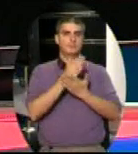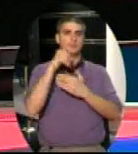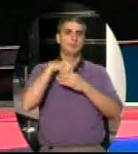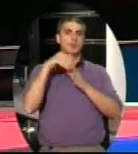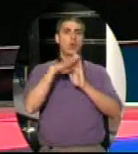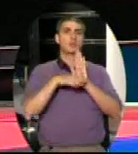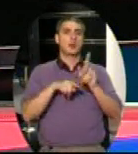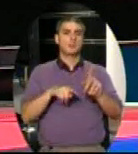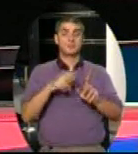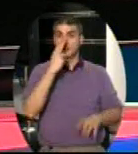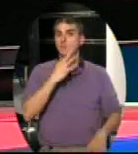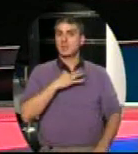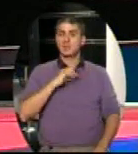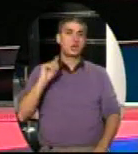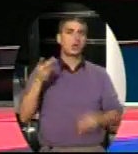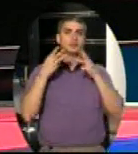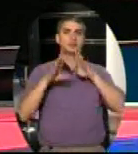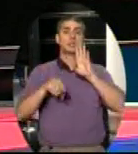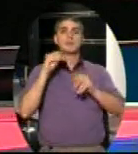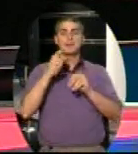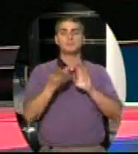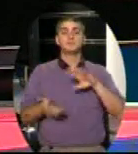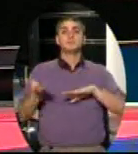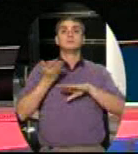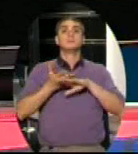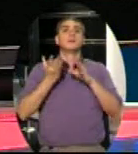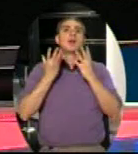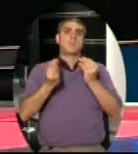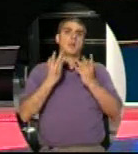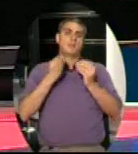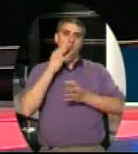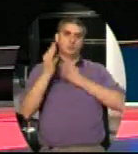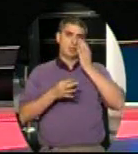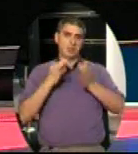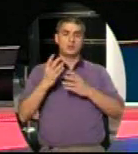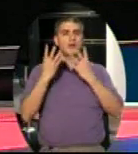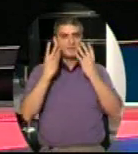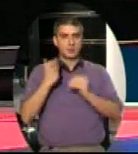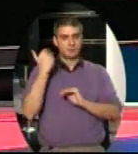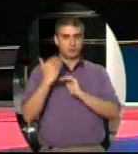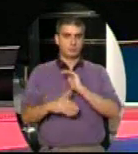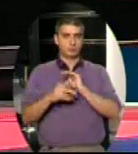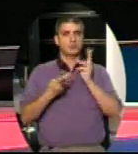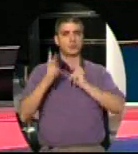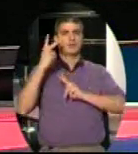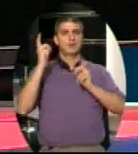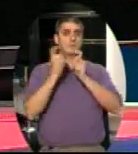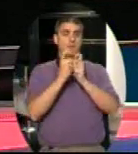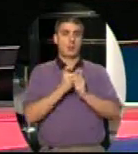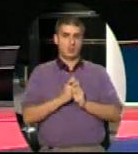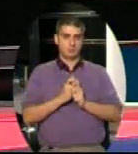הנהלים האלה. בעיניי, כל שיטת הפריימריז מציפה הרבה מאוד שאלות. וטוב שבסופו של דבר יותר ויותר